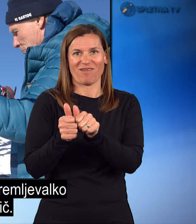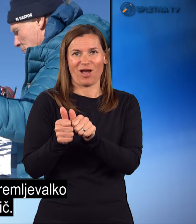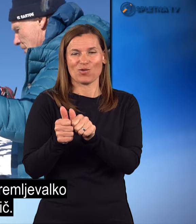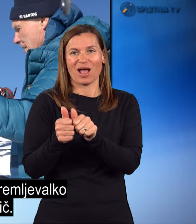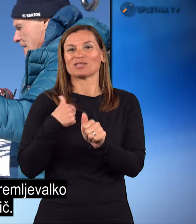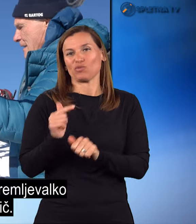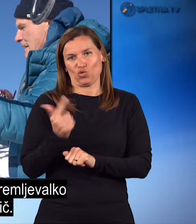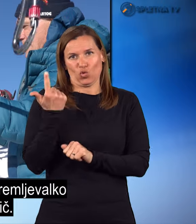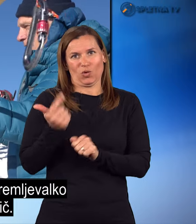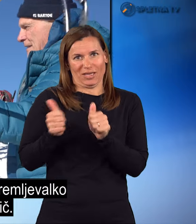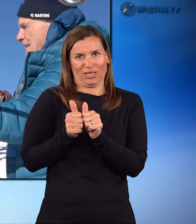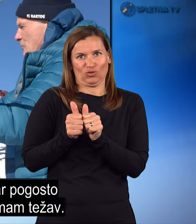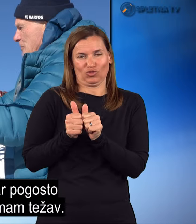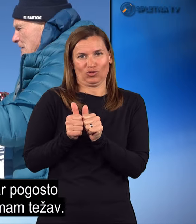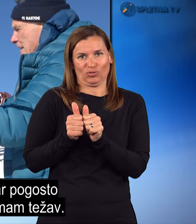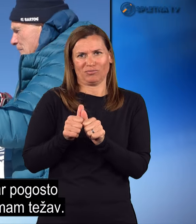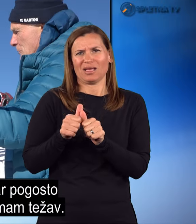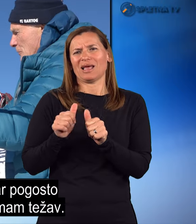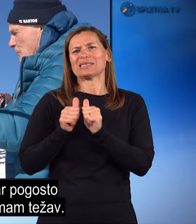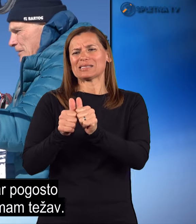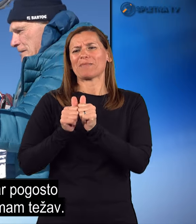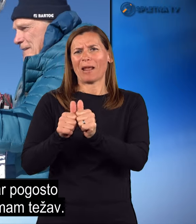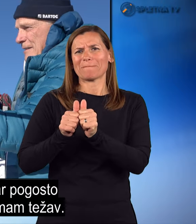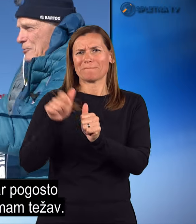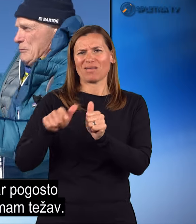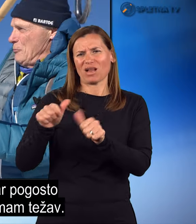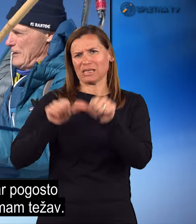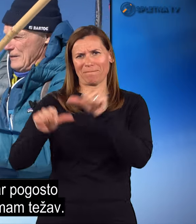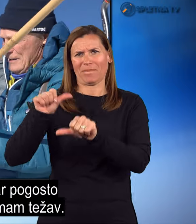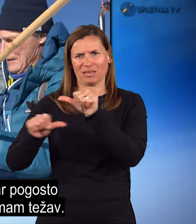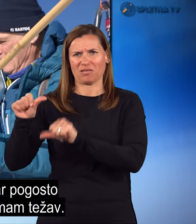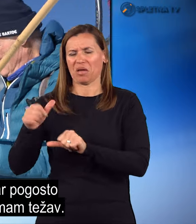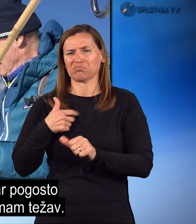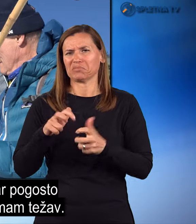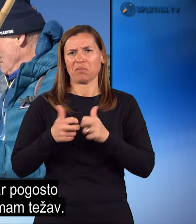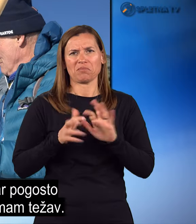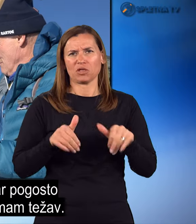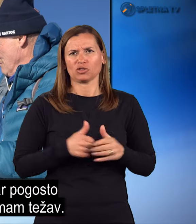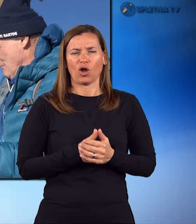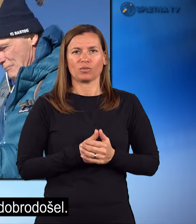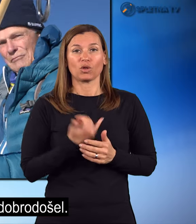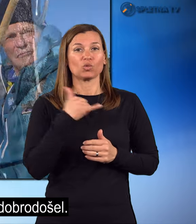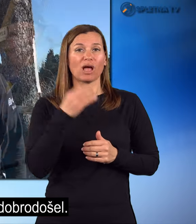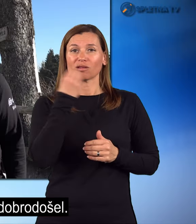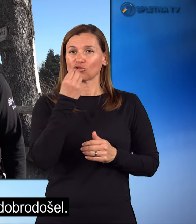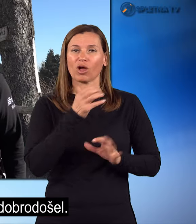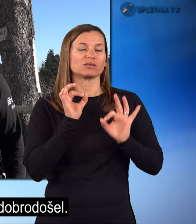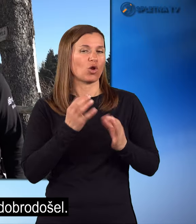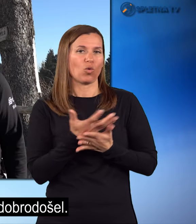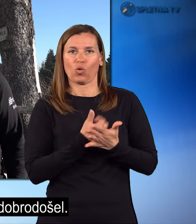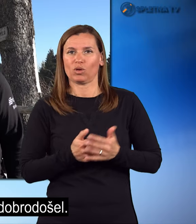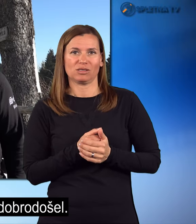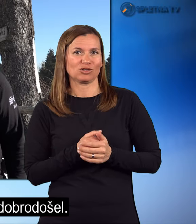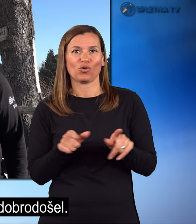sem drugič, ker spremljevalcev kar pogosto menjam, nimam s tem težav. Vsak tečaj je zelo